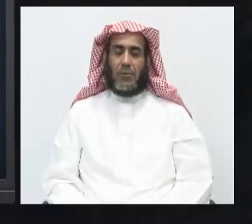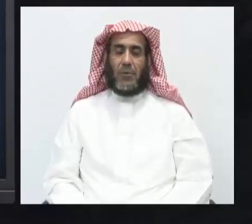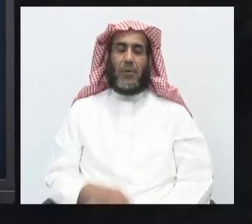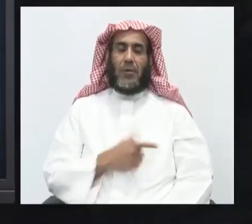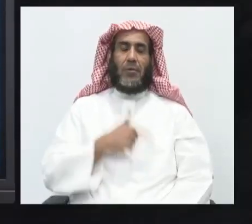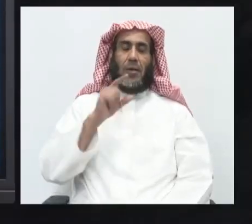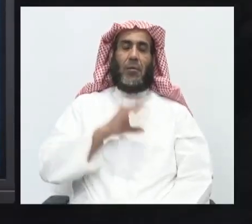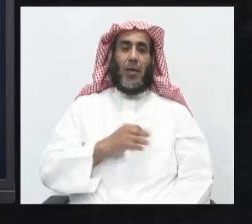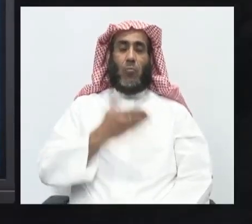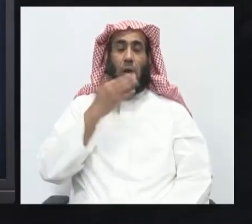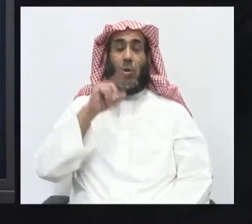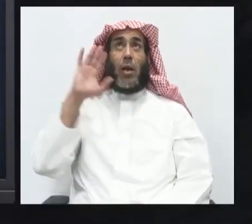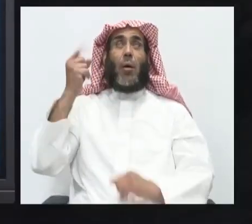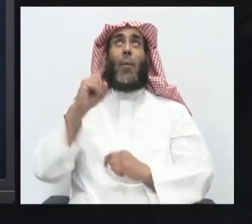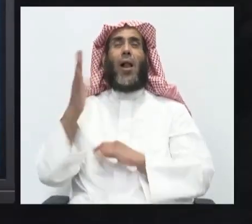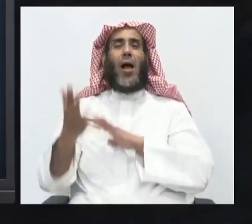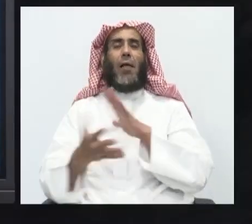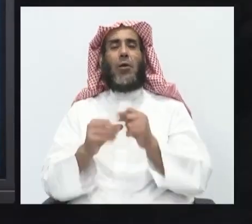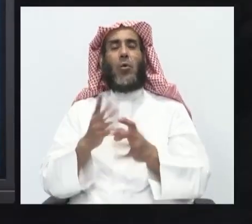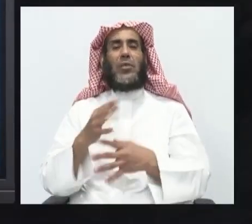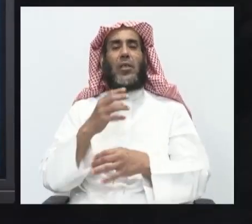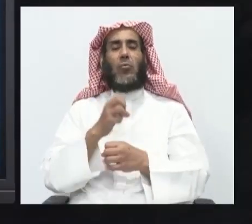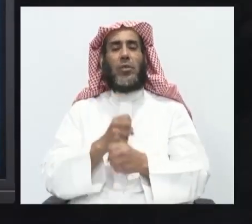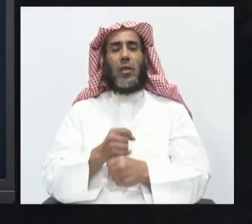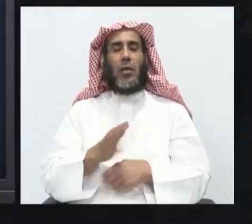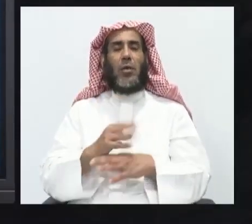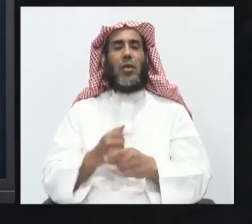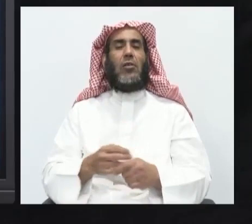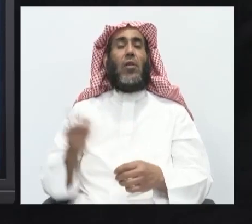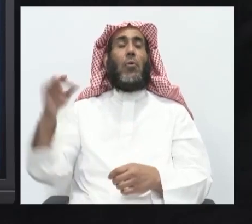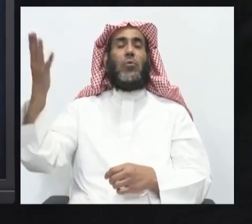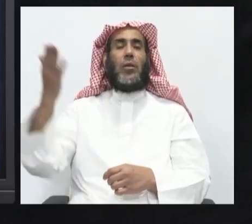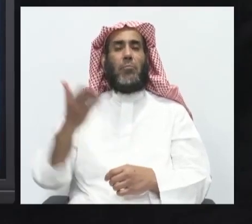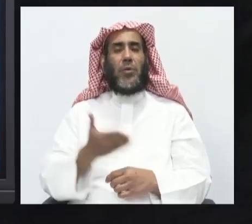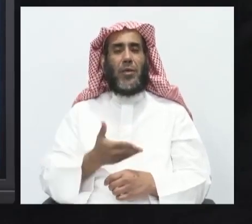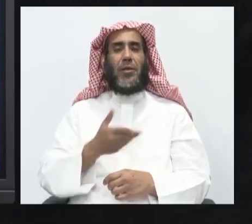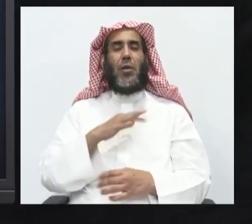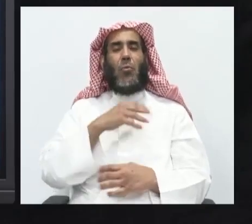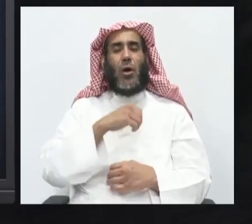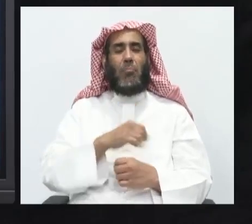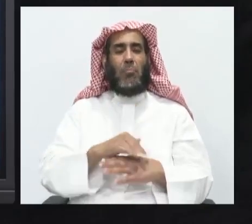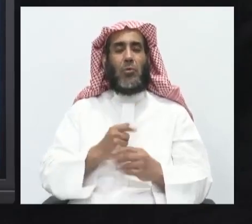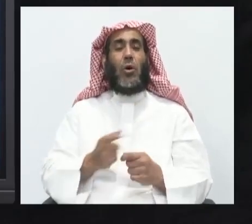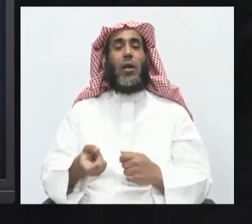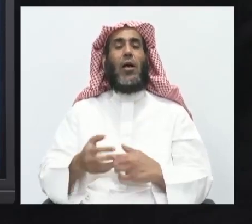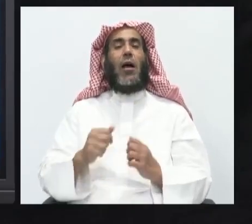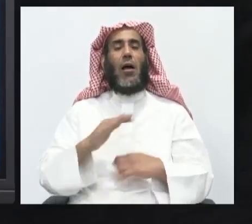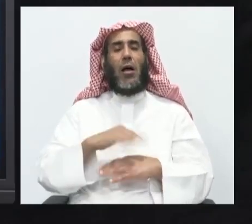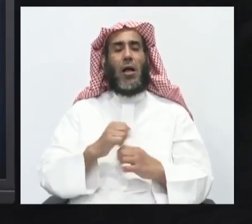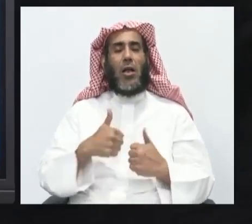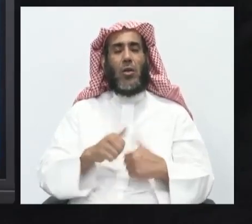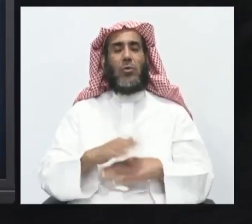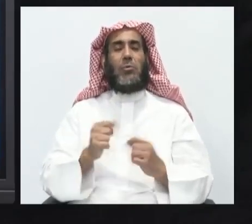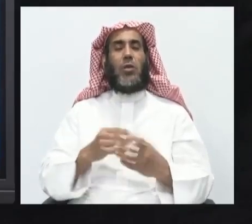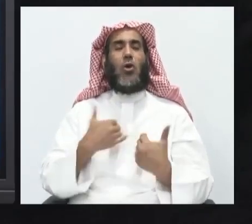بسم الله الرحمن الرحيم الحمد لله رب العالمين والصلاه والسلام على اشرف الانبياء والمرسلين نبينا محمد وعلى اله وصحبه اجمعين مرحبا بكم